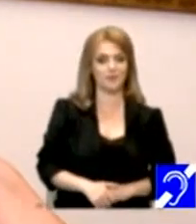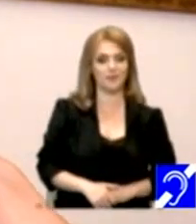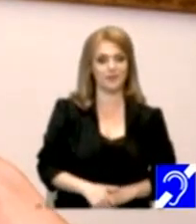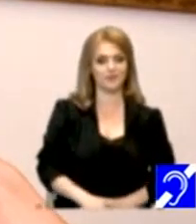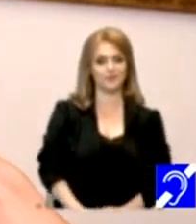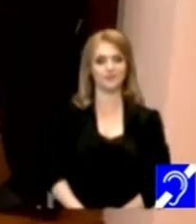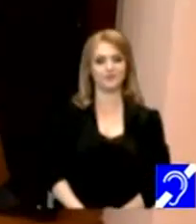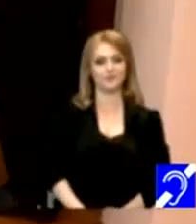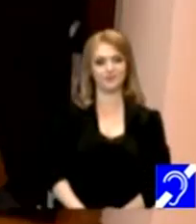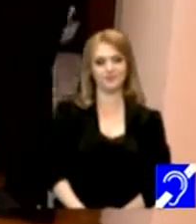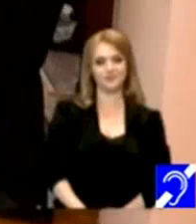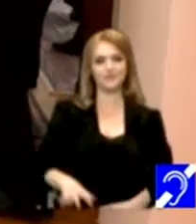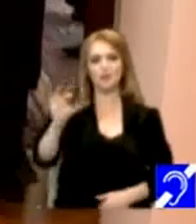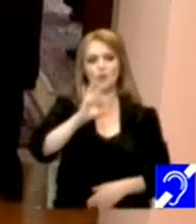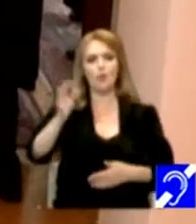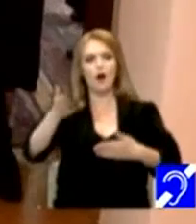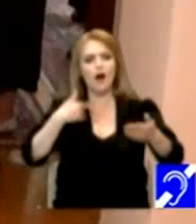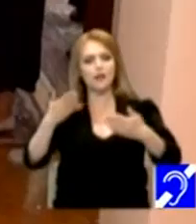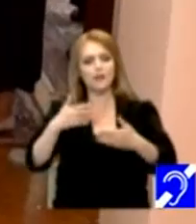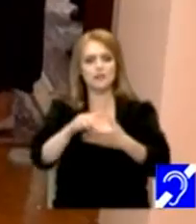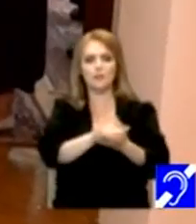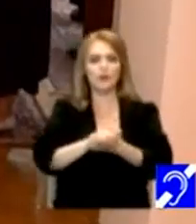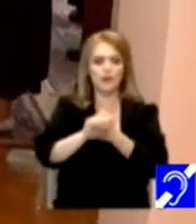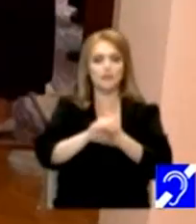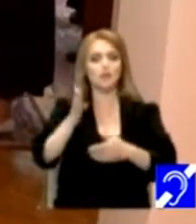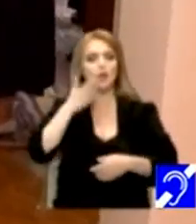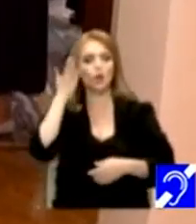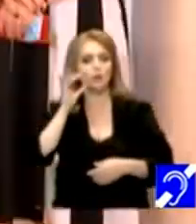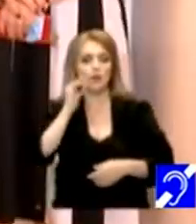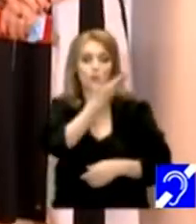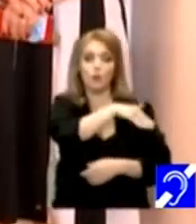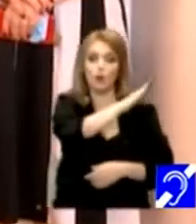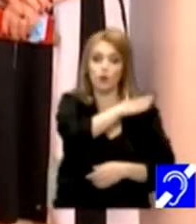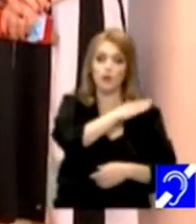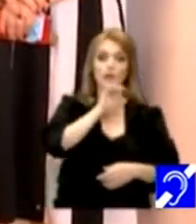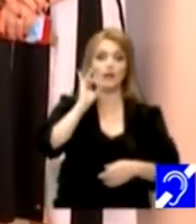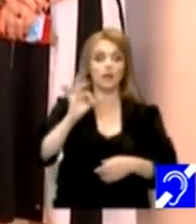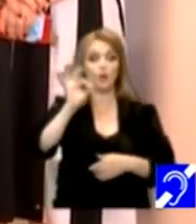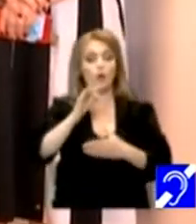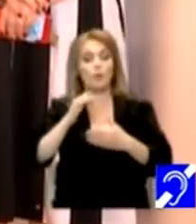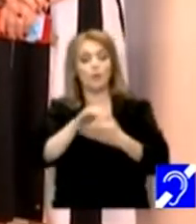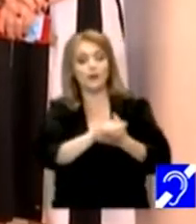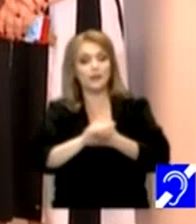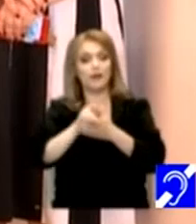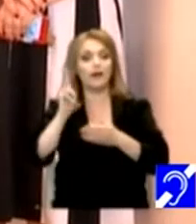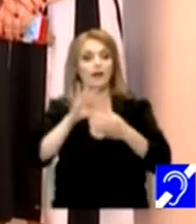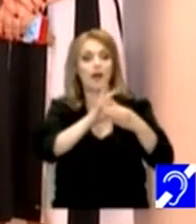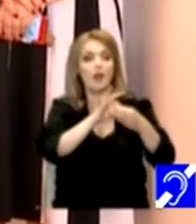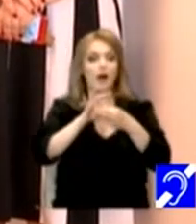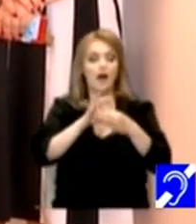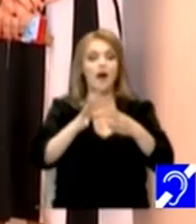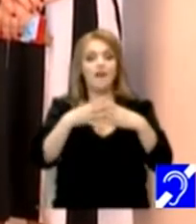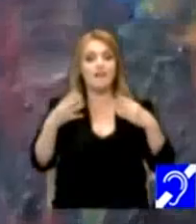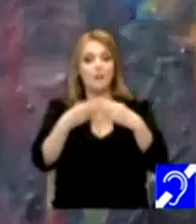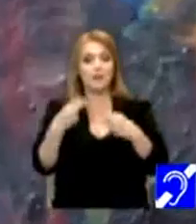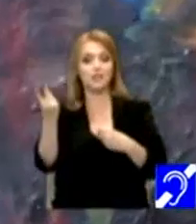către alte dimensiuni. Despre relația de prietenie dintre România și Polonia, dar și despre prietenia care leagă familiile